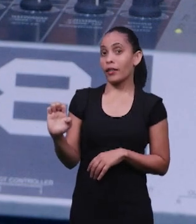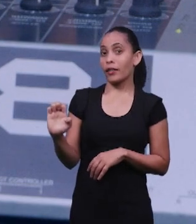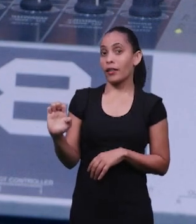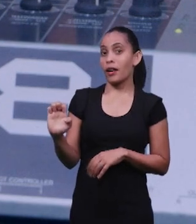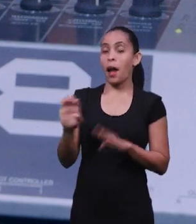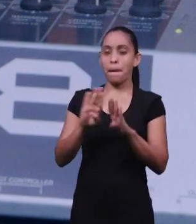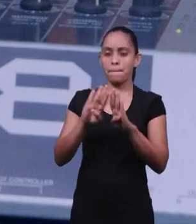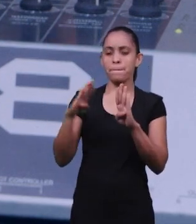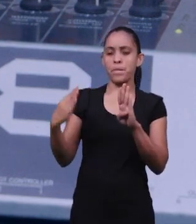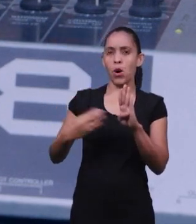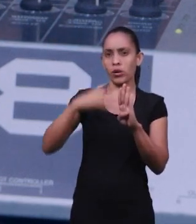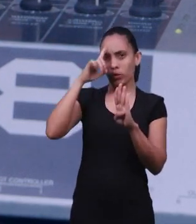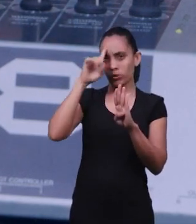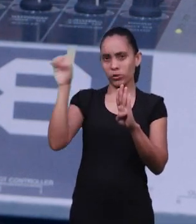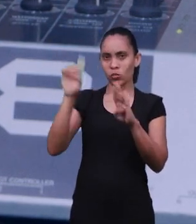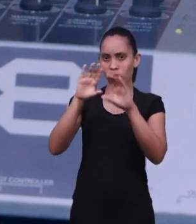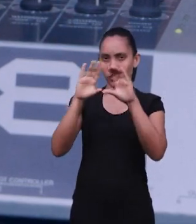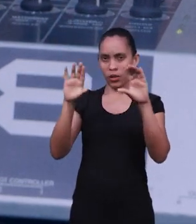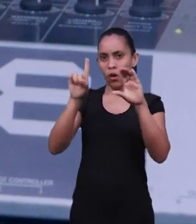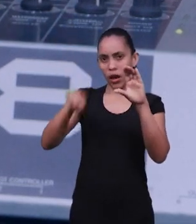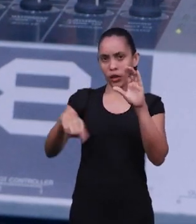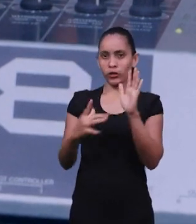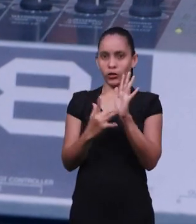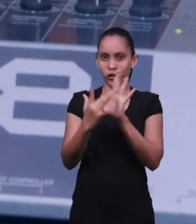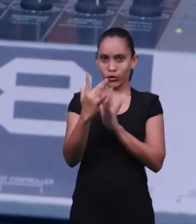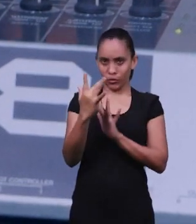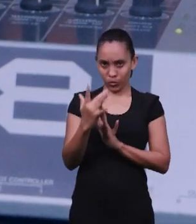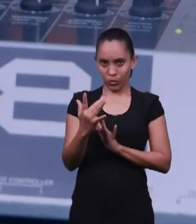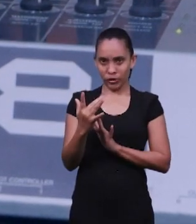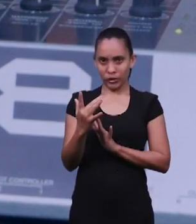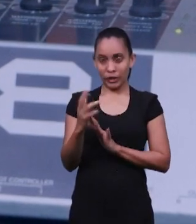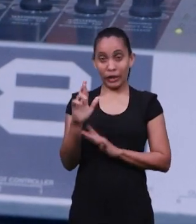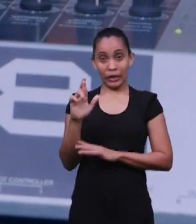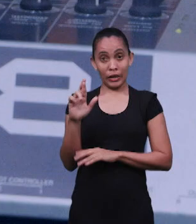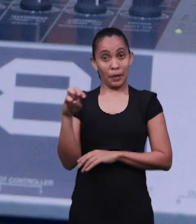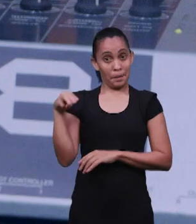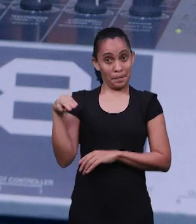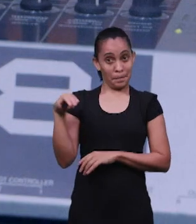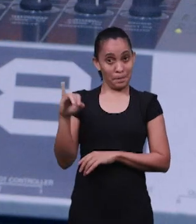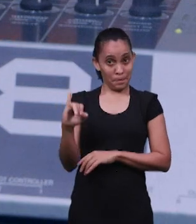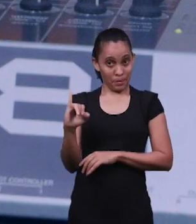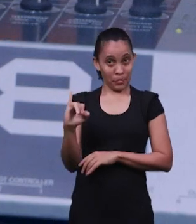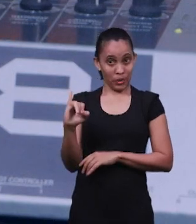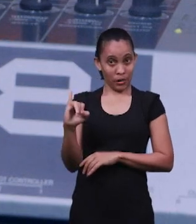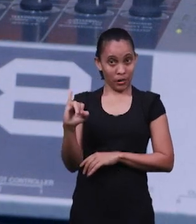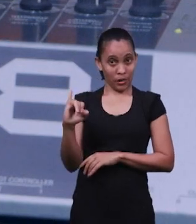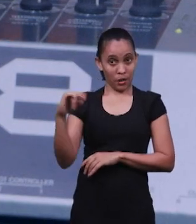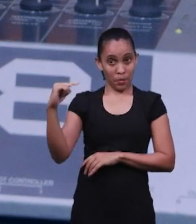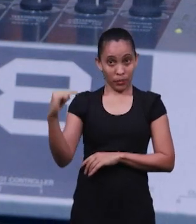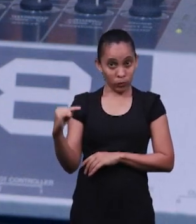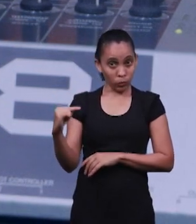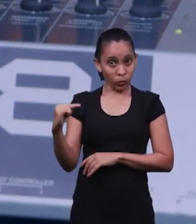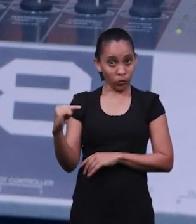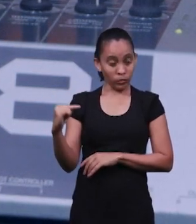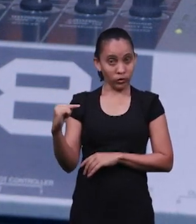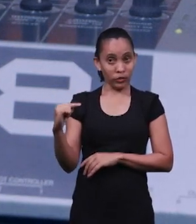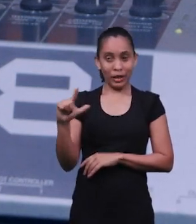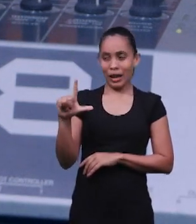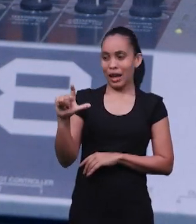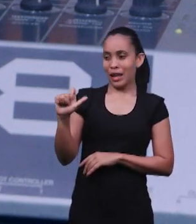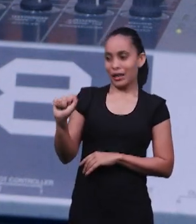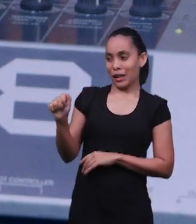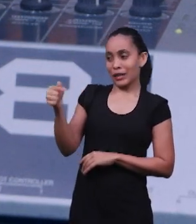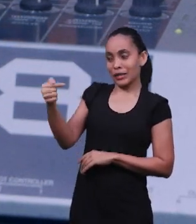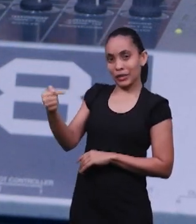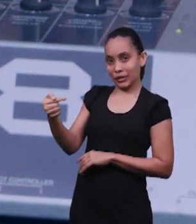Jesus. A porta do céu é Jesus. Mi mineur. La. La septième, qui est